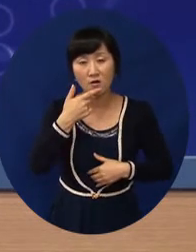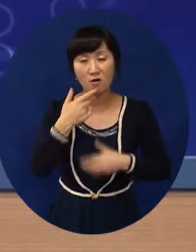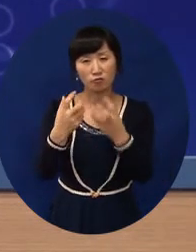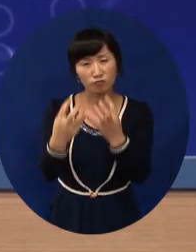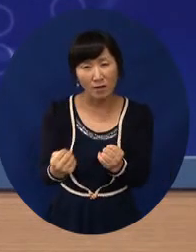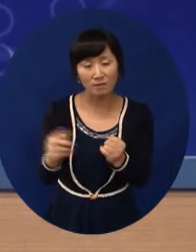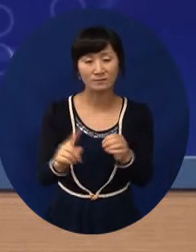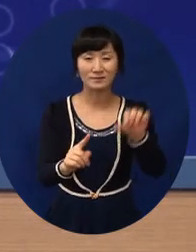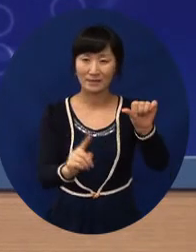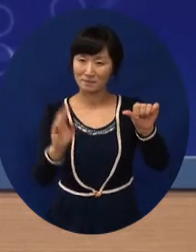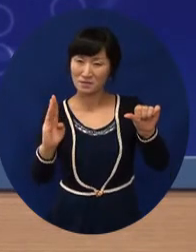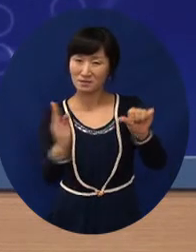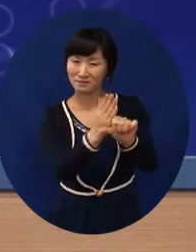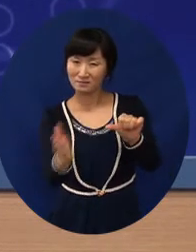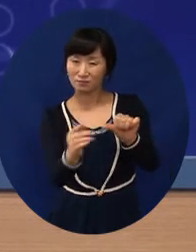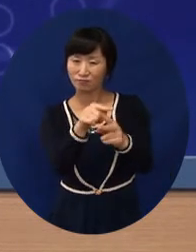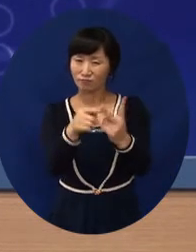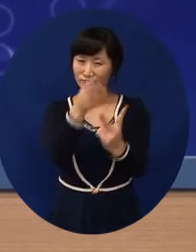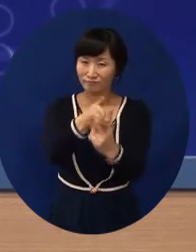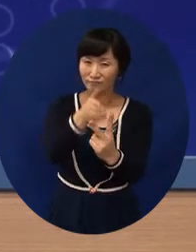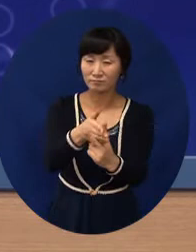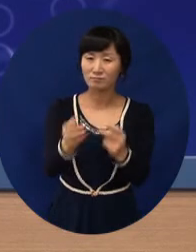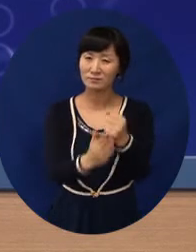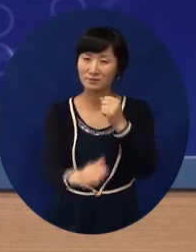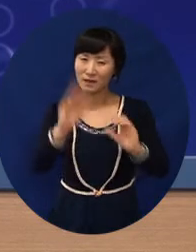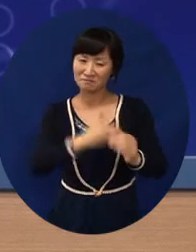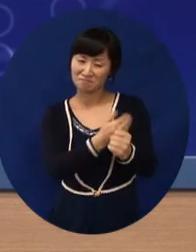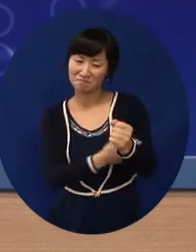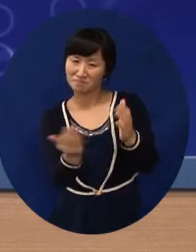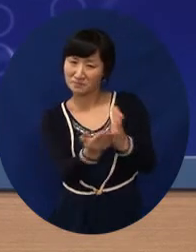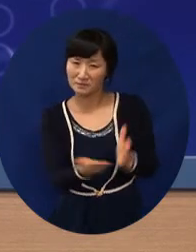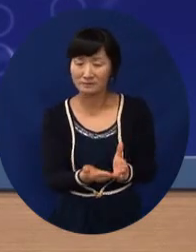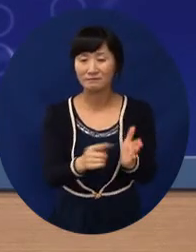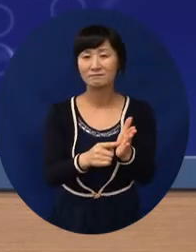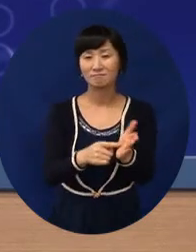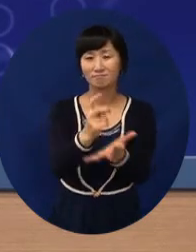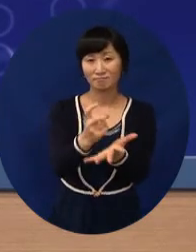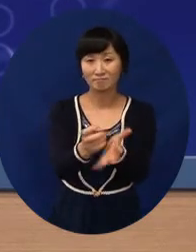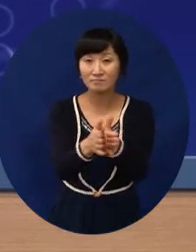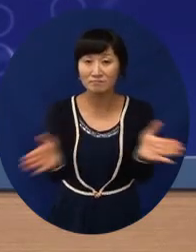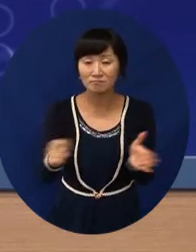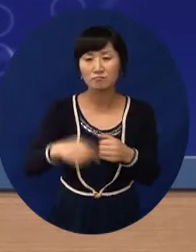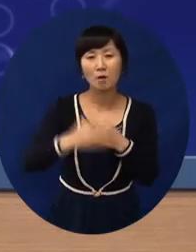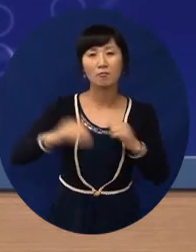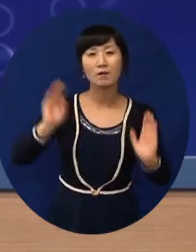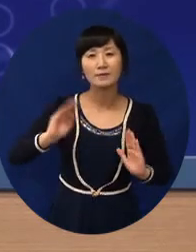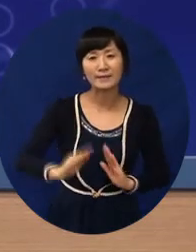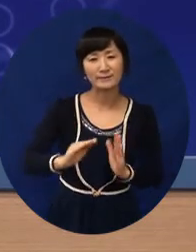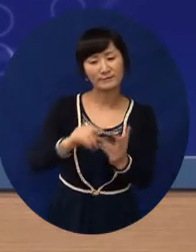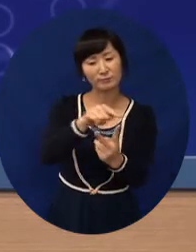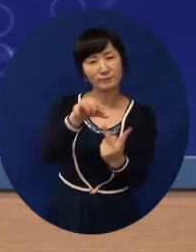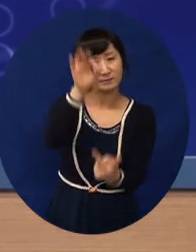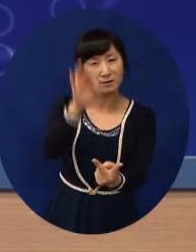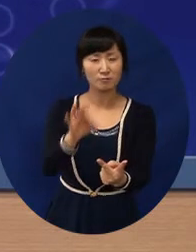영어, 수학을 A형과 B형으로 구분해 치르는 수준별 선택형 수능 도입이었는데요. 우리 대구 학생들이